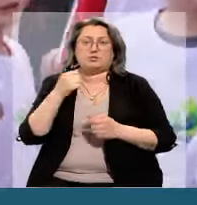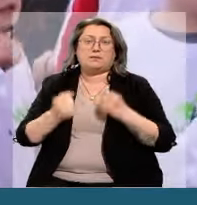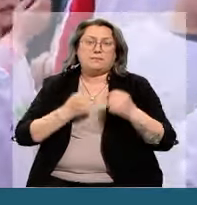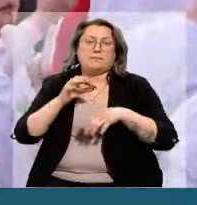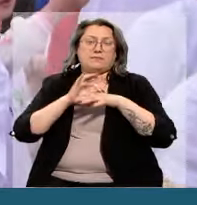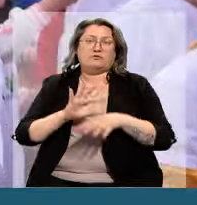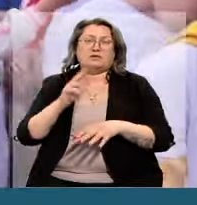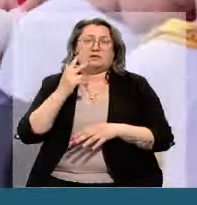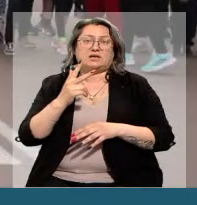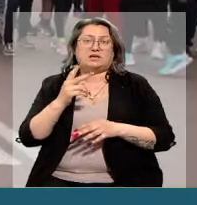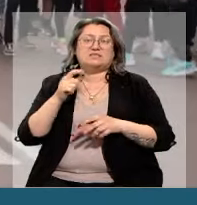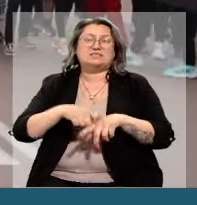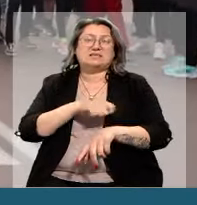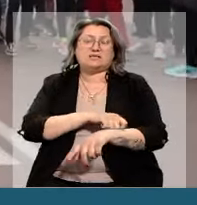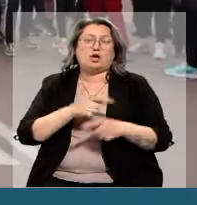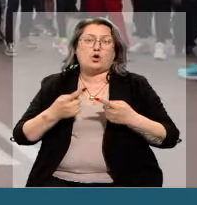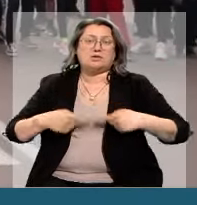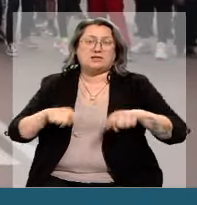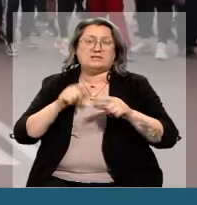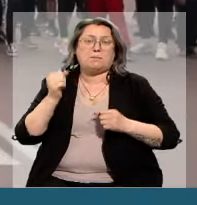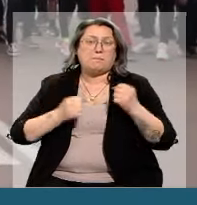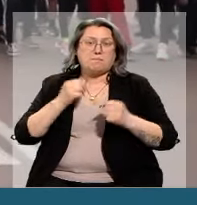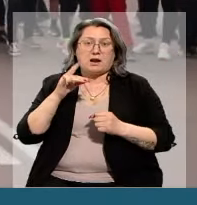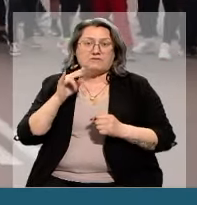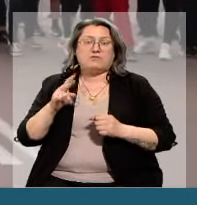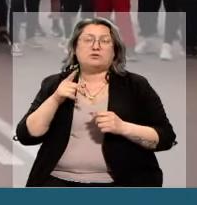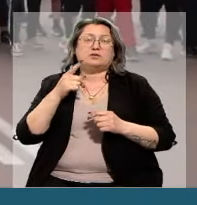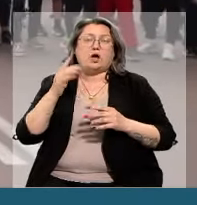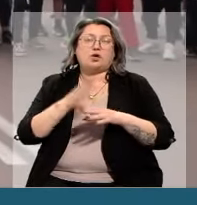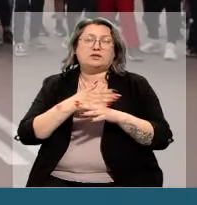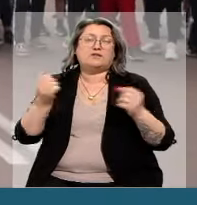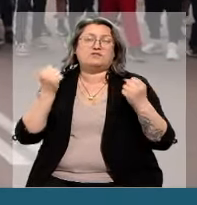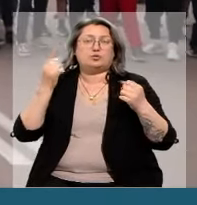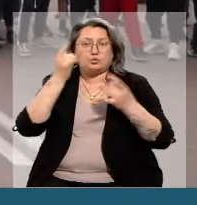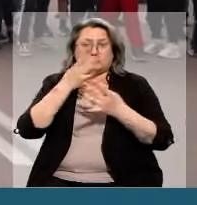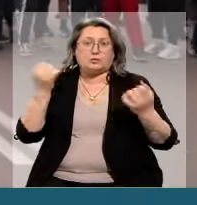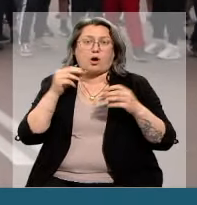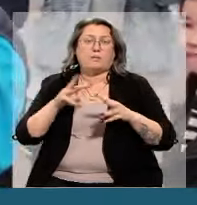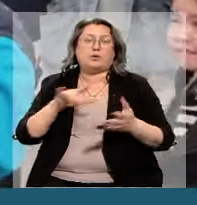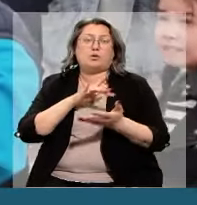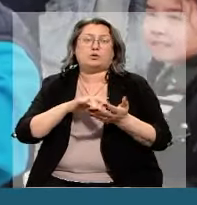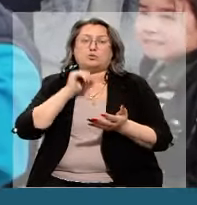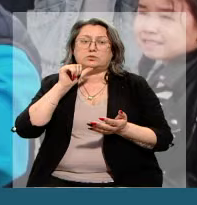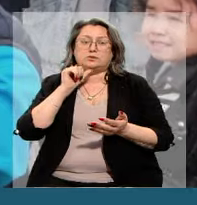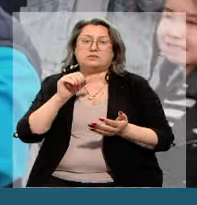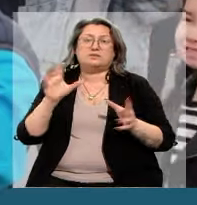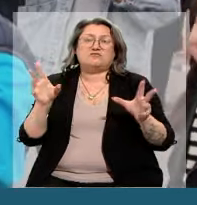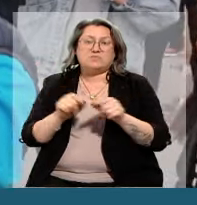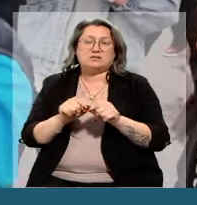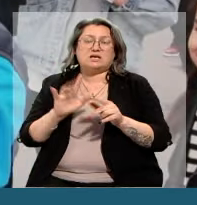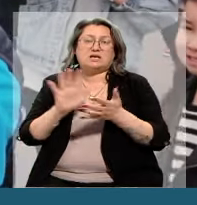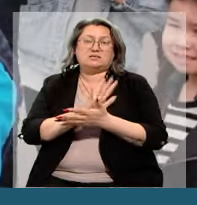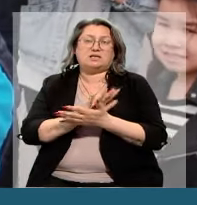забег проходит в трех дистанциях. Организаторы марафона – отдел физической культуры и спорта Акимата города Костанай совместно